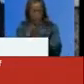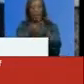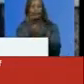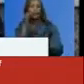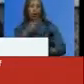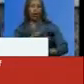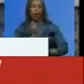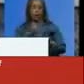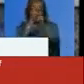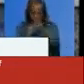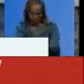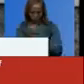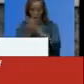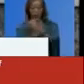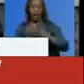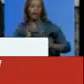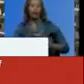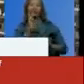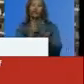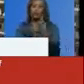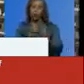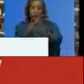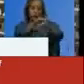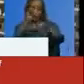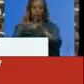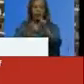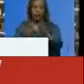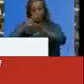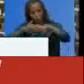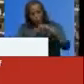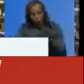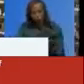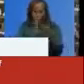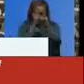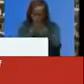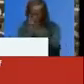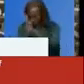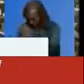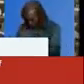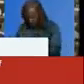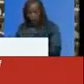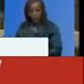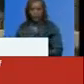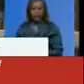አባላት፣ የተከበራችሁ የሀገራችን ሕዝቦች፣ ጥሪ የተደረገላችሁ እንግዶች፣ ክቡራትና ክቡራን፣